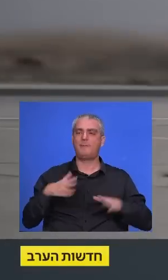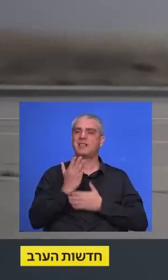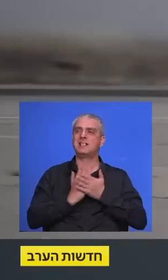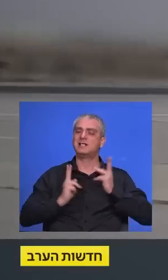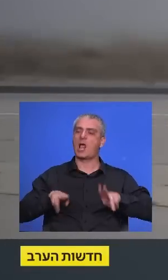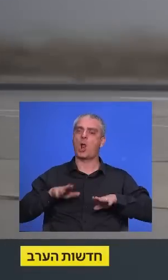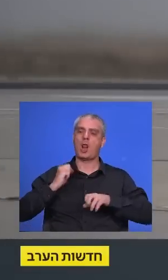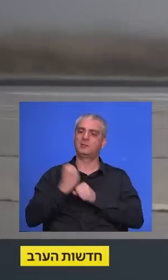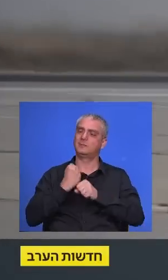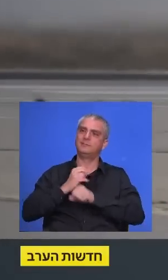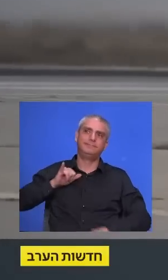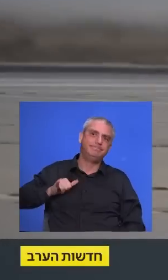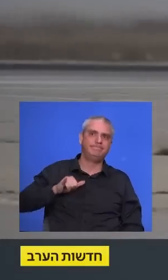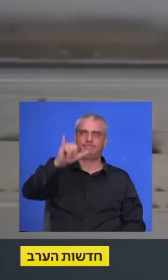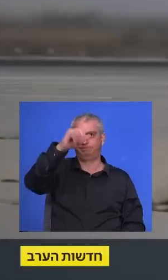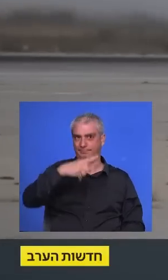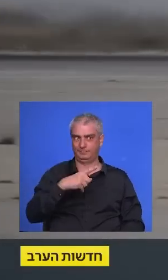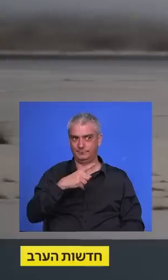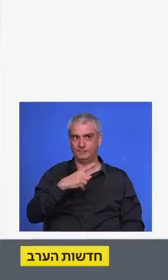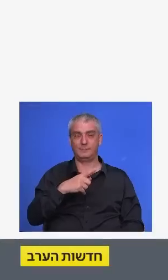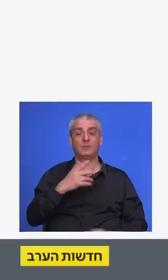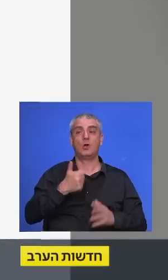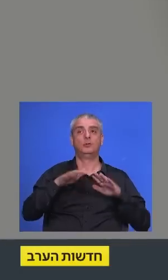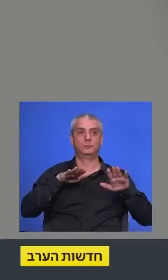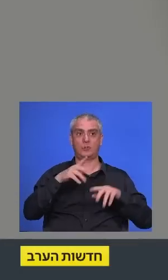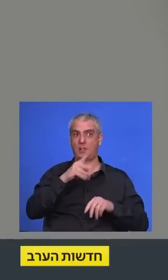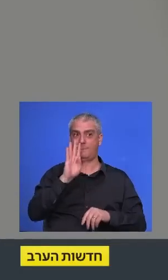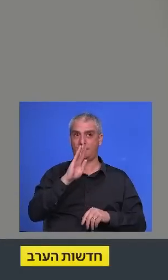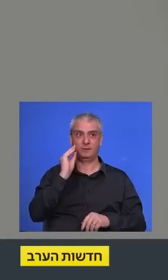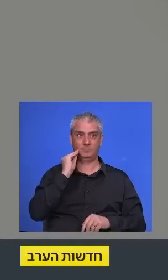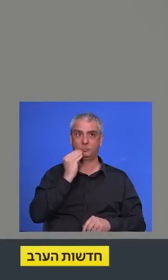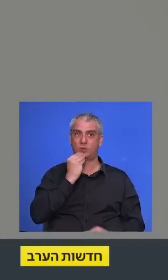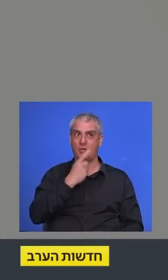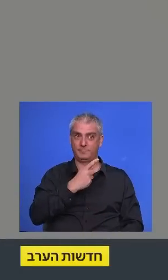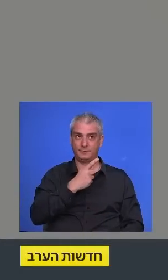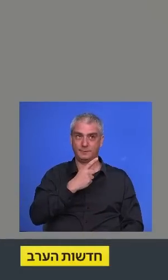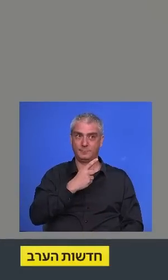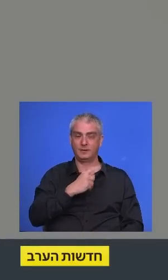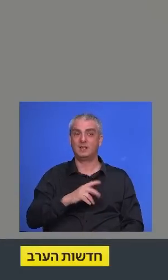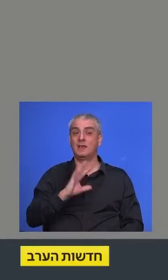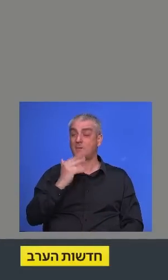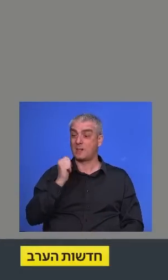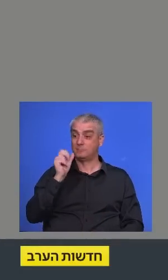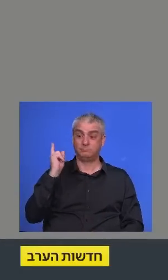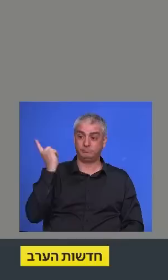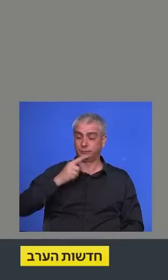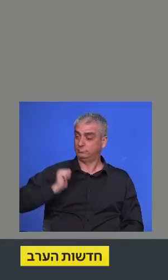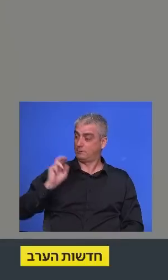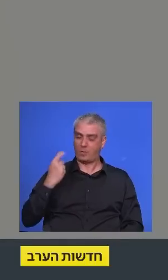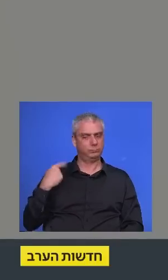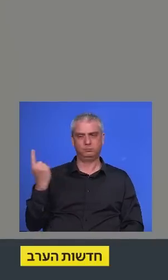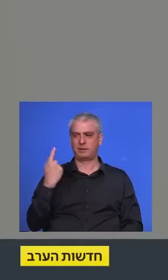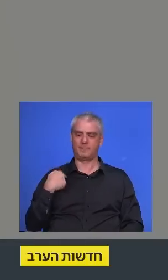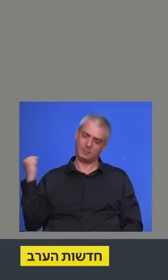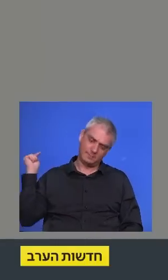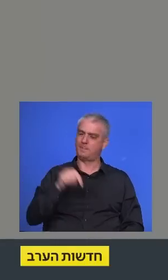ניכר מיכולותיו המבצעיות. ראש הממשלה נתניהו צייץ בצהריים, כשקוראים למילואים אנחנו תמיד